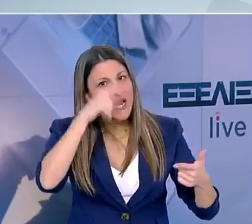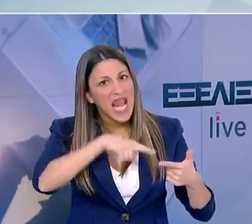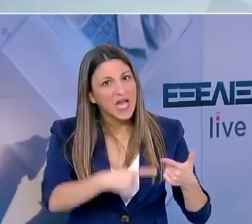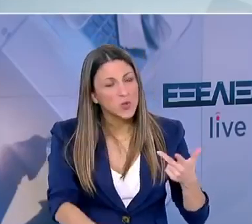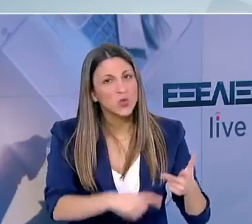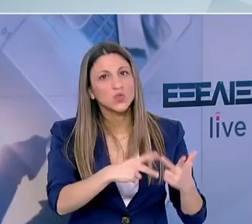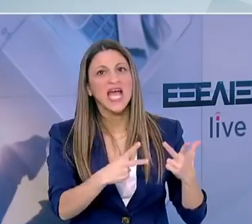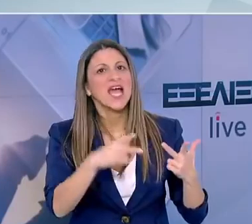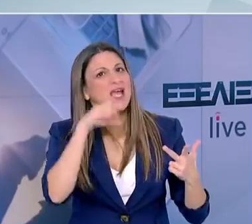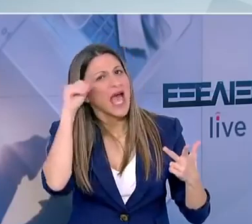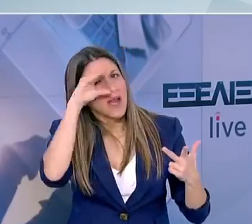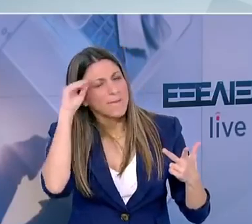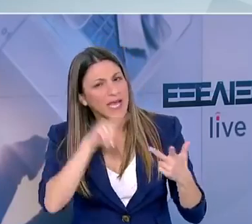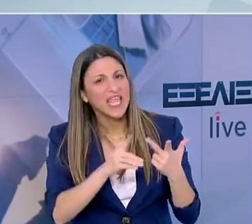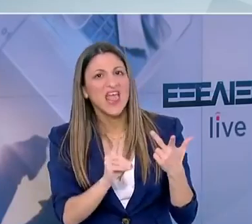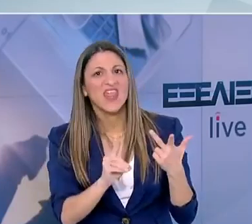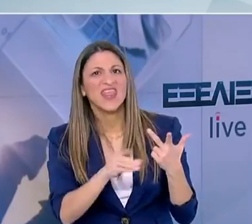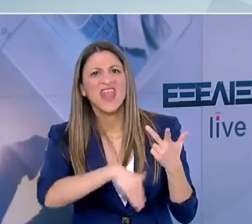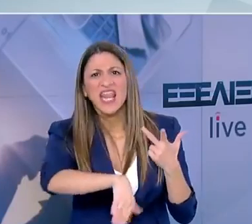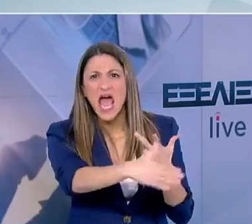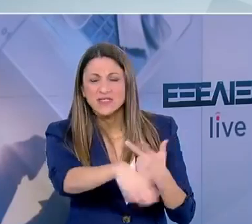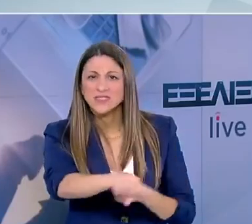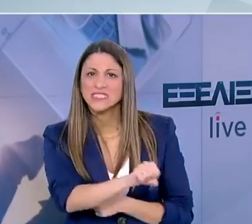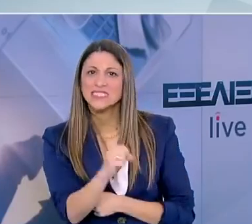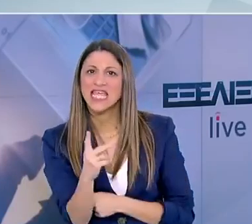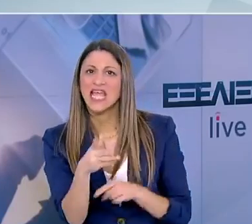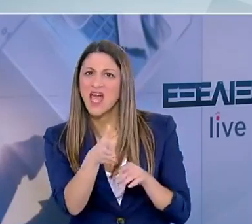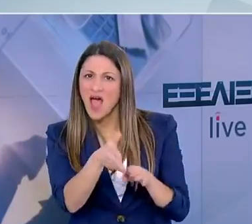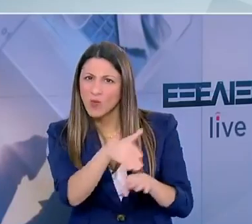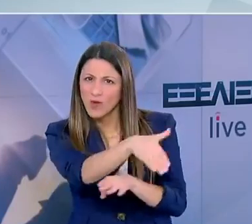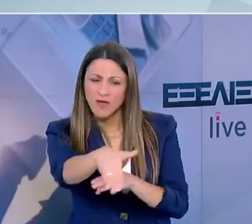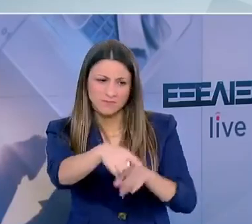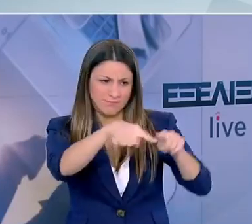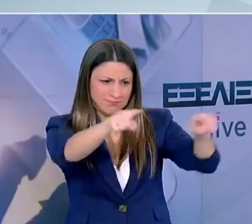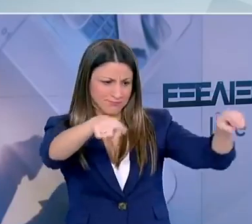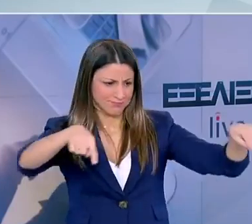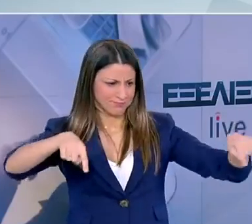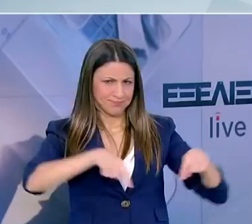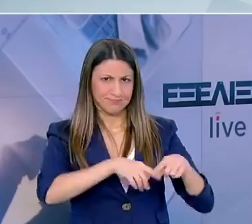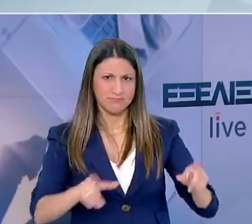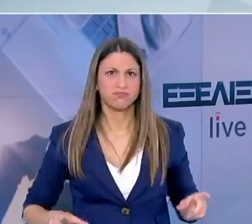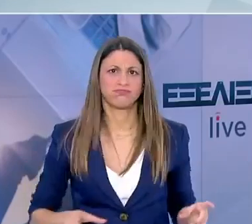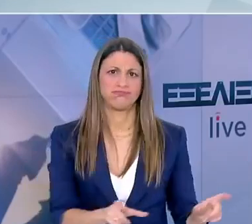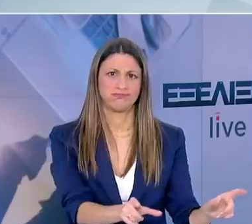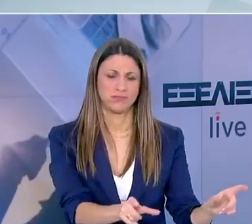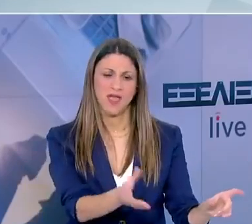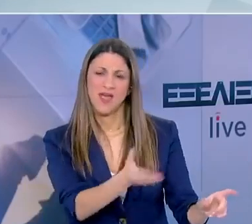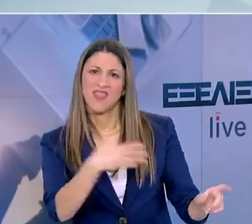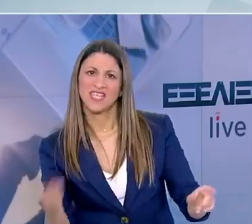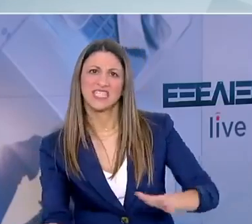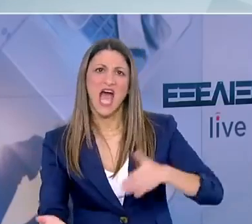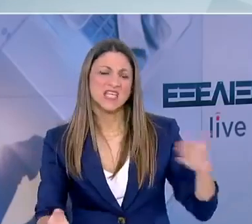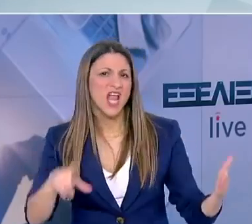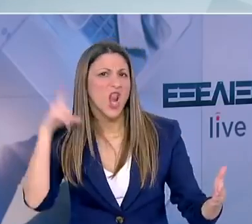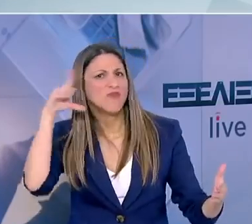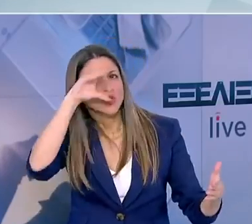Τηλεοφόρο Καραμαλή, Δανάης, Σάκη Καράγιωργα και αφορά στο συγκεκριμένο οικισμό δεξιά και αριστερά της Τηλεοφόρου